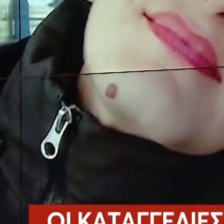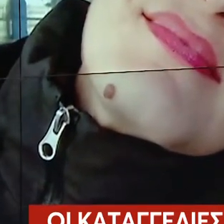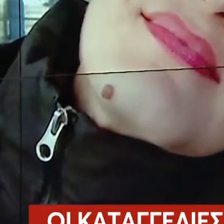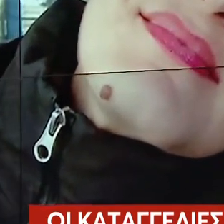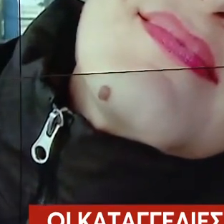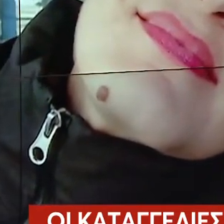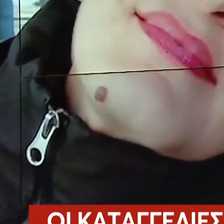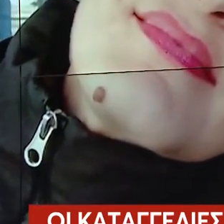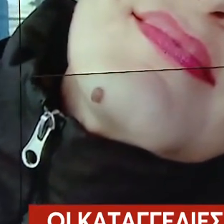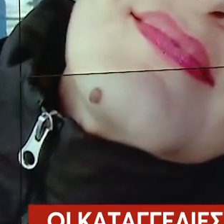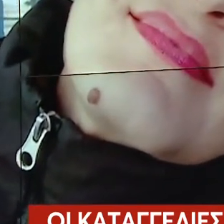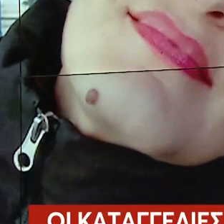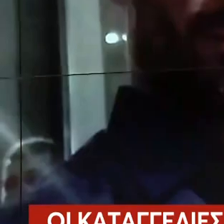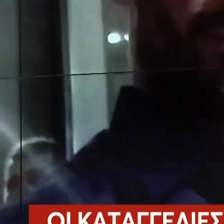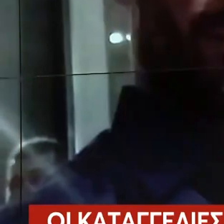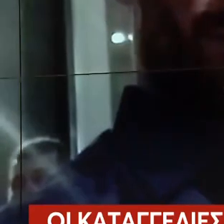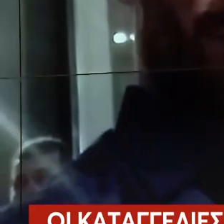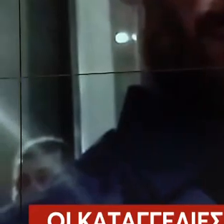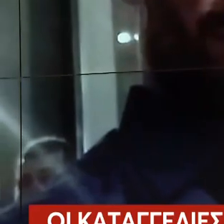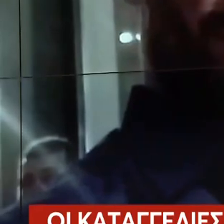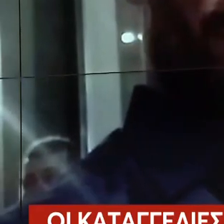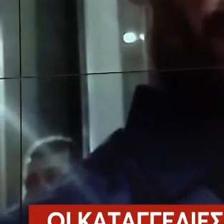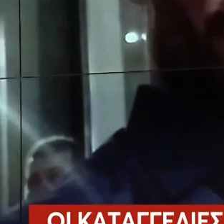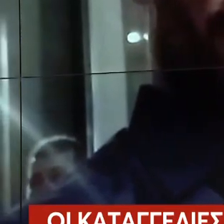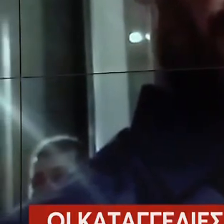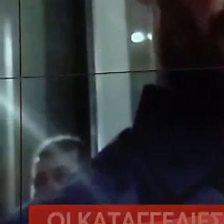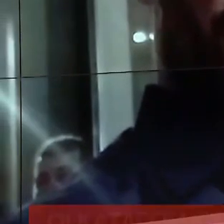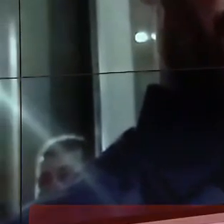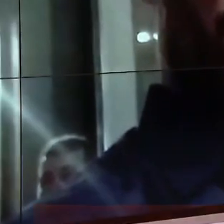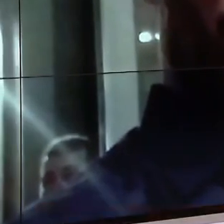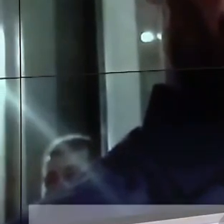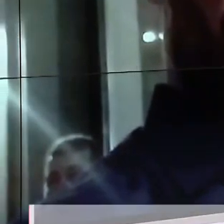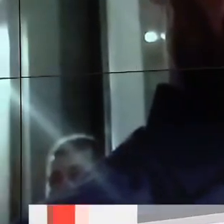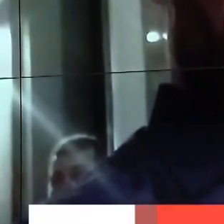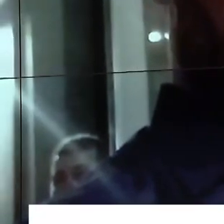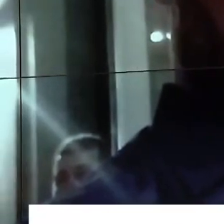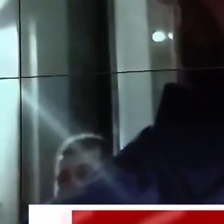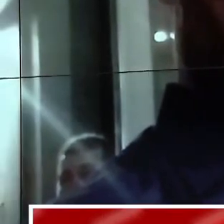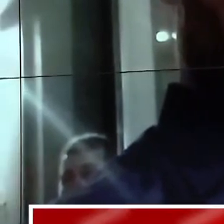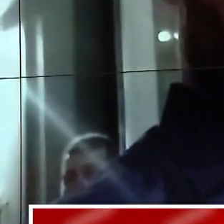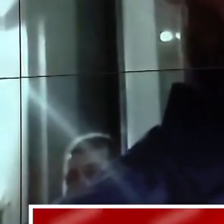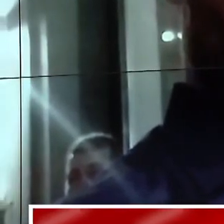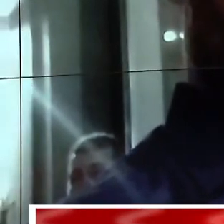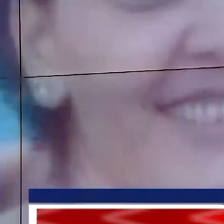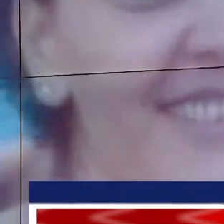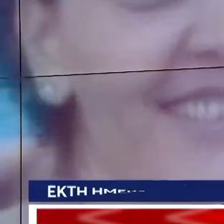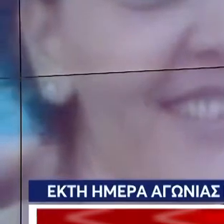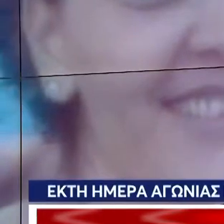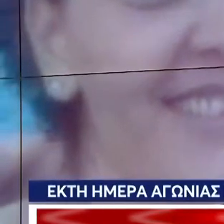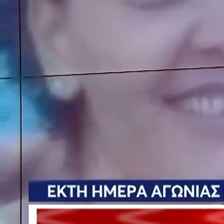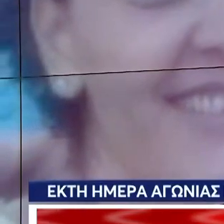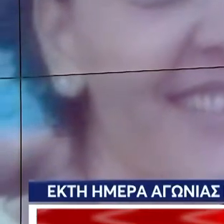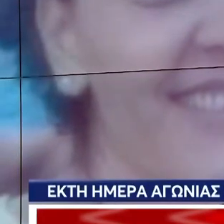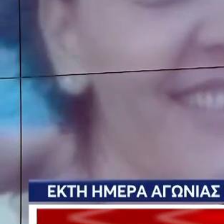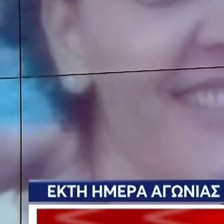που έκανε, εξιχνιάστηκε. Και εξιχνιάστηκε γρήγορα και εξιχνιάστηκε με τρόπο αποτελεσματικό. Γιατί η αστυνομία βρήκε τον συνεργό του και